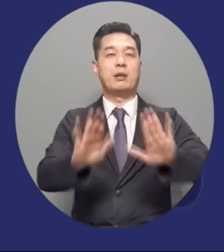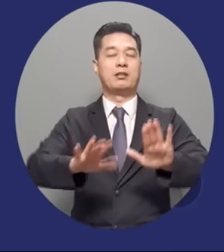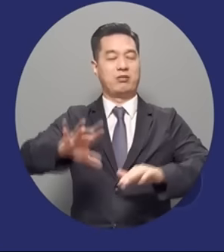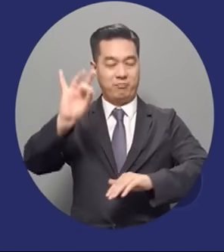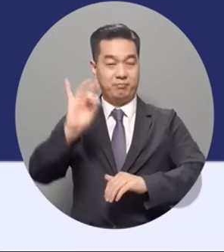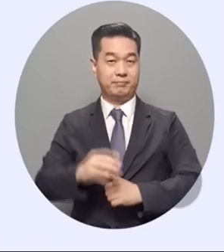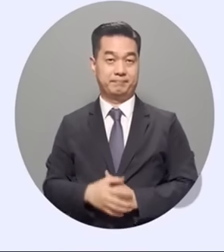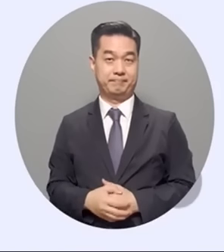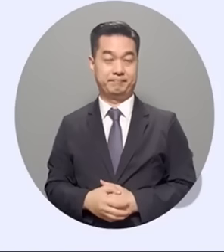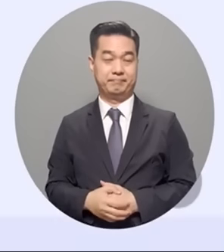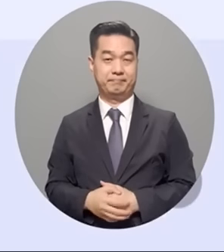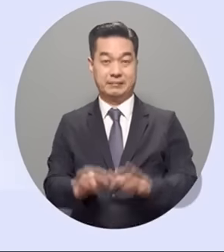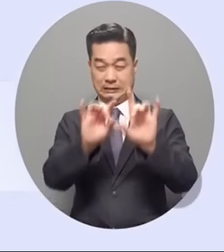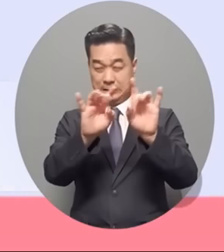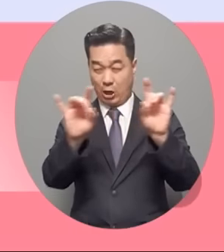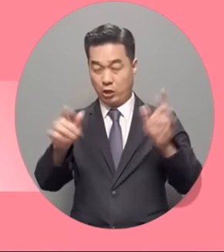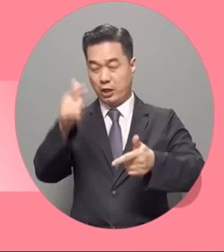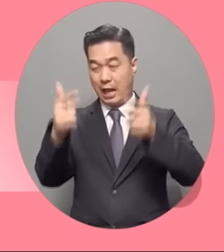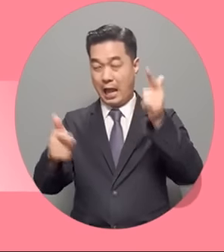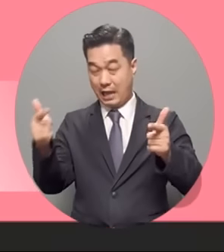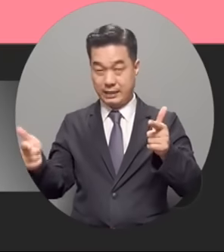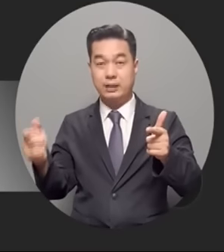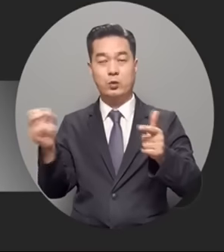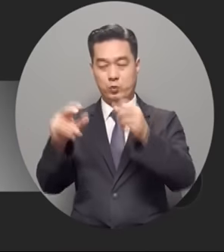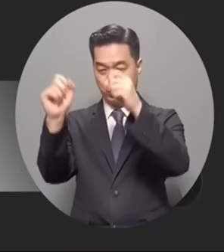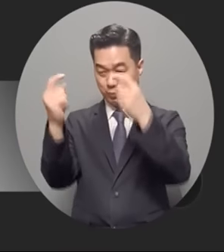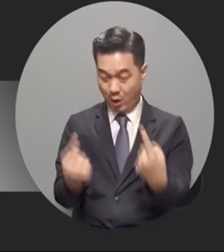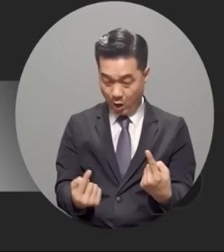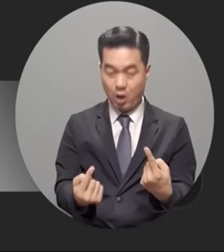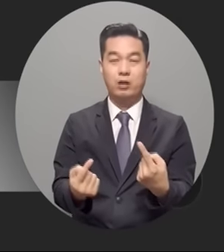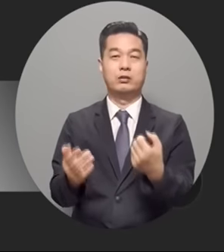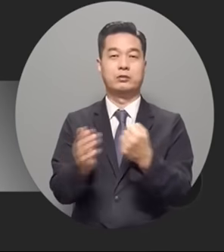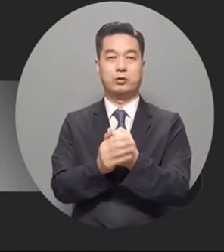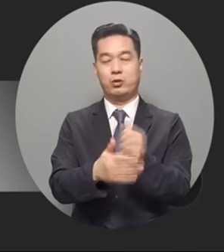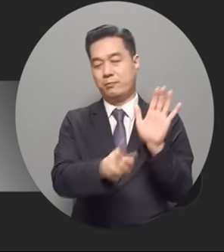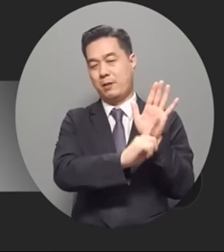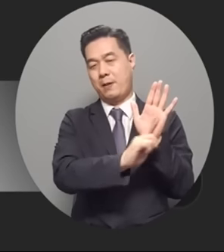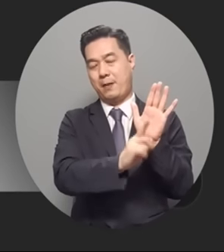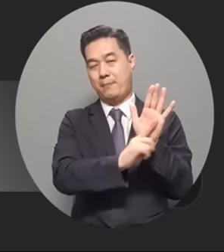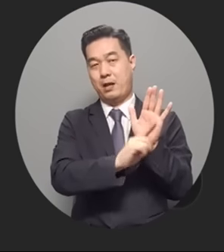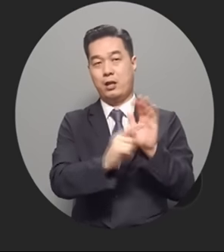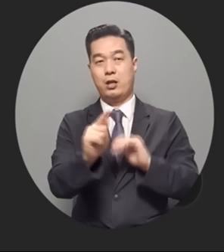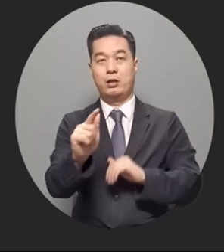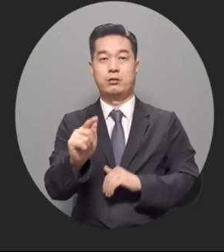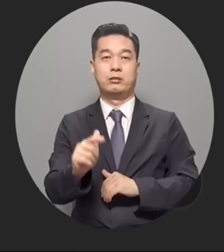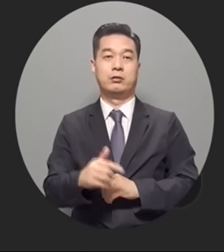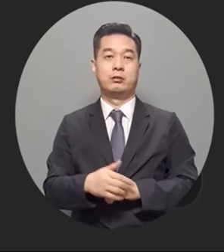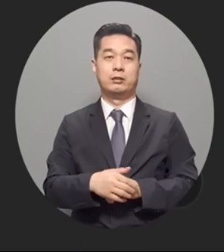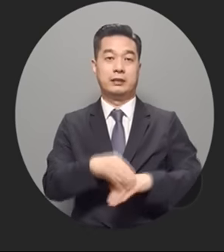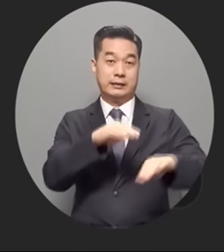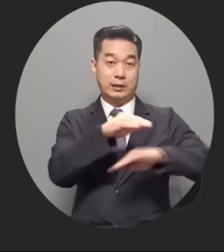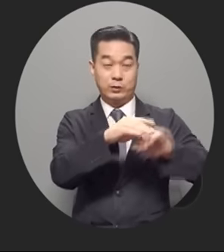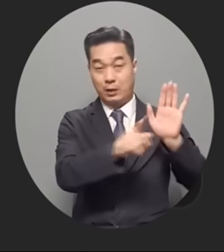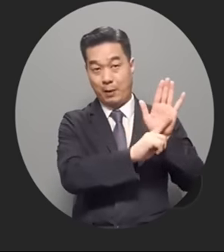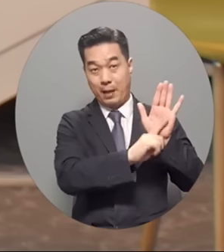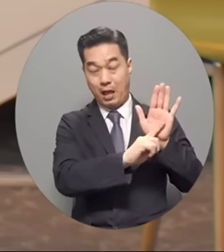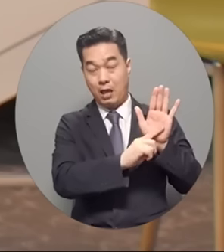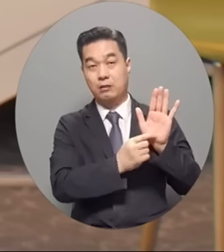처음입니다. 각종 할인 혜택에 경품으로 2천만 원에 육박하는 자동차를 내걸어 고객 확보에 나선